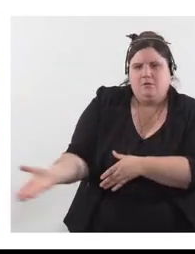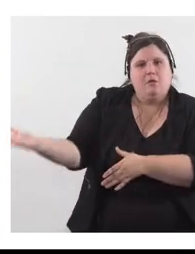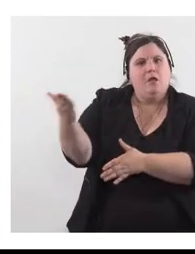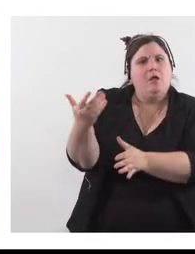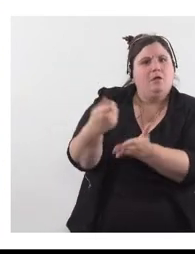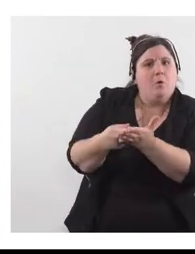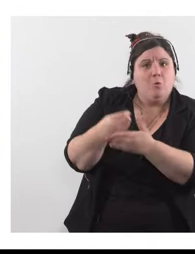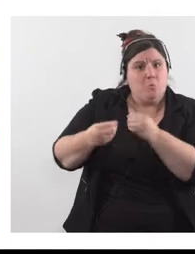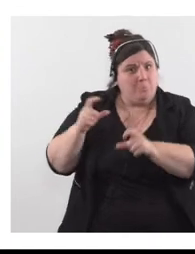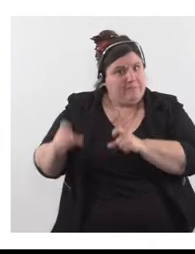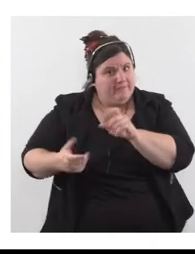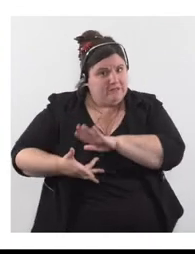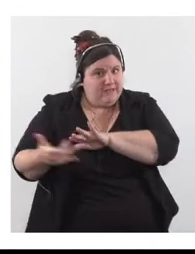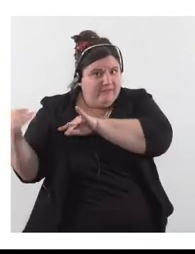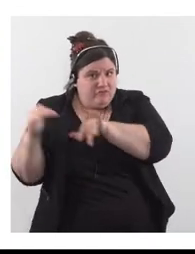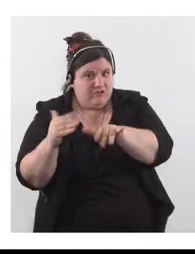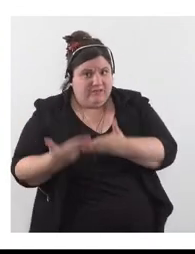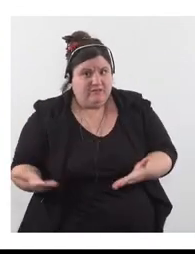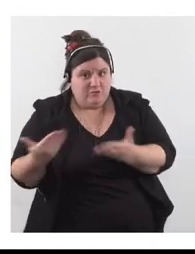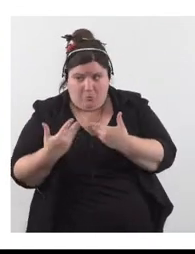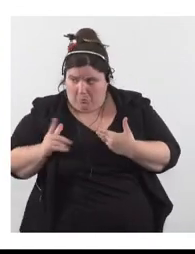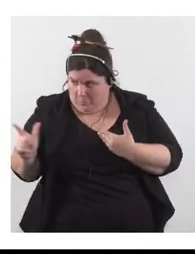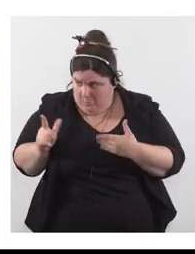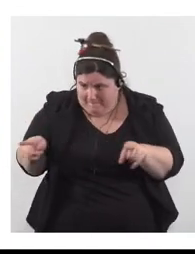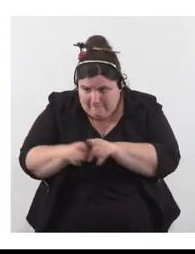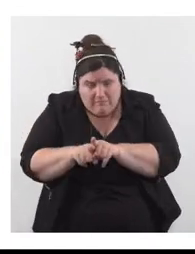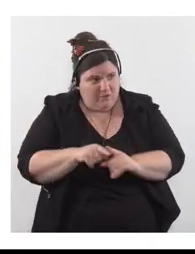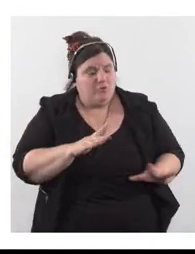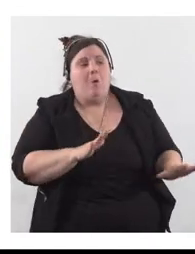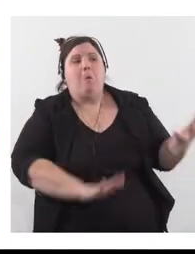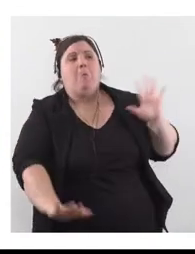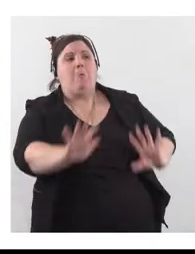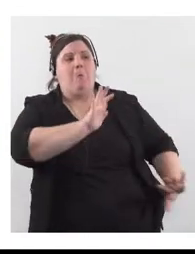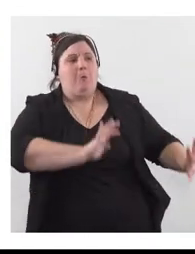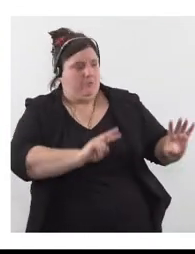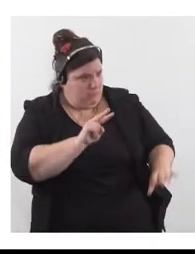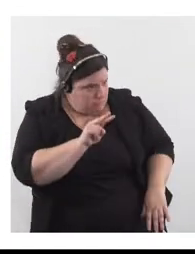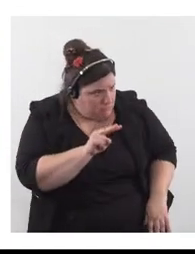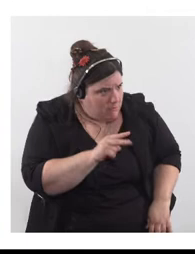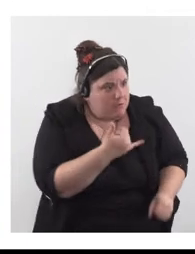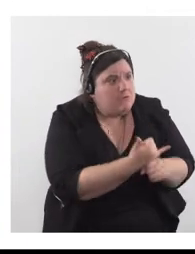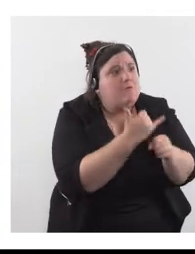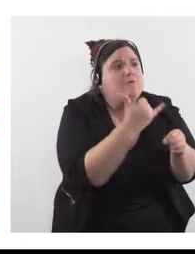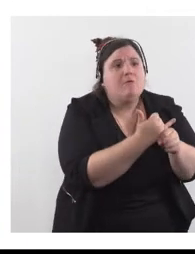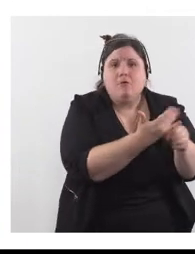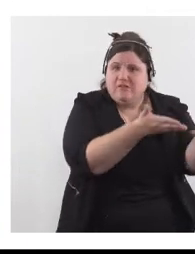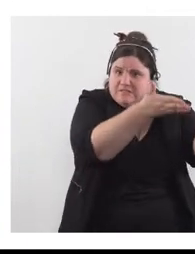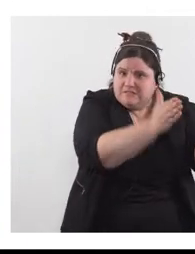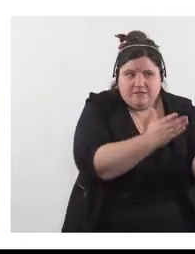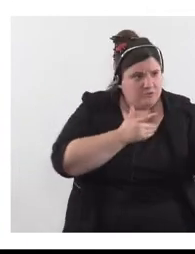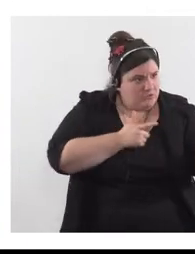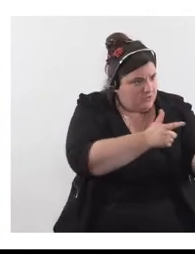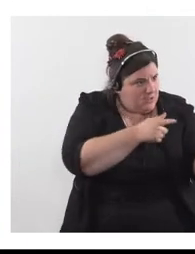autres réfugiés de faire confiance au système judiciaire afin d'obtenir leurs droits plutôt